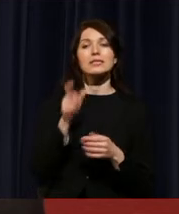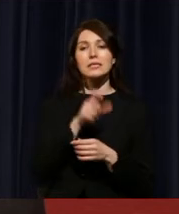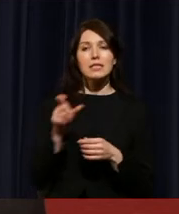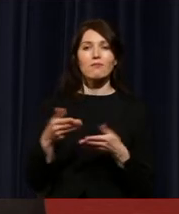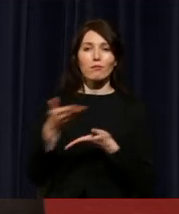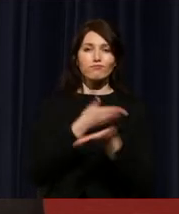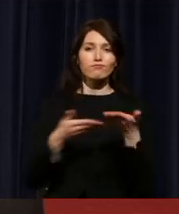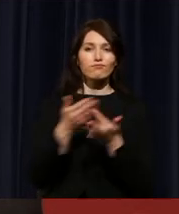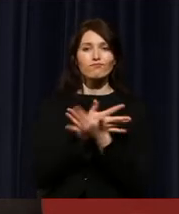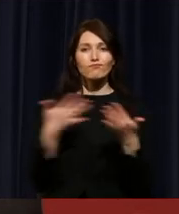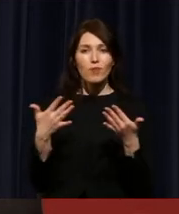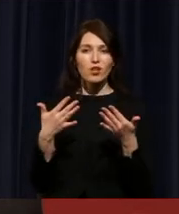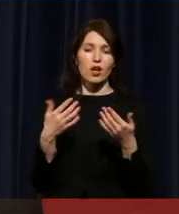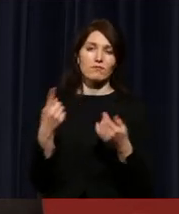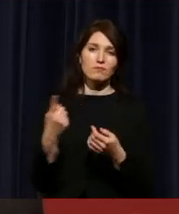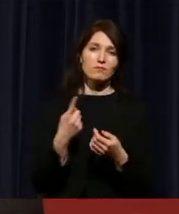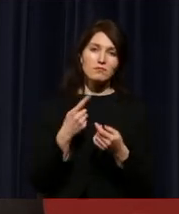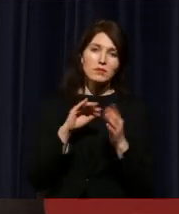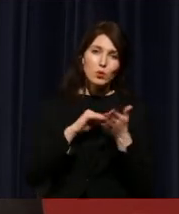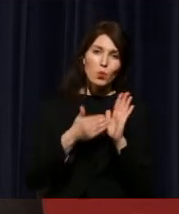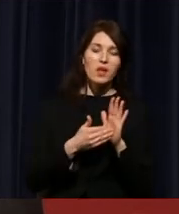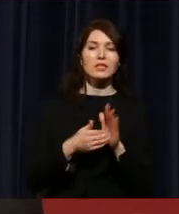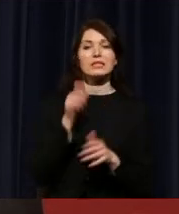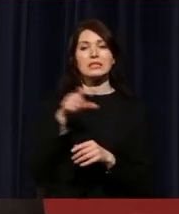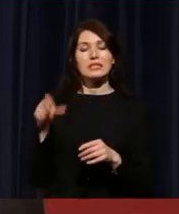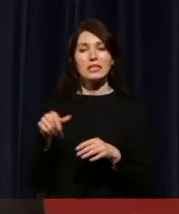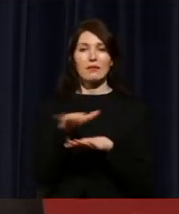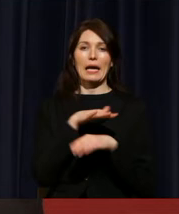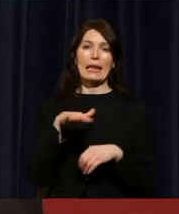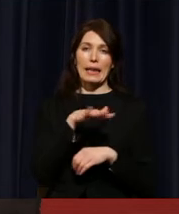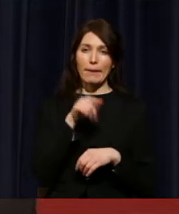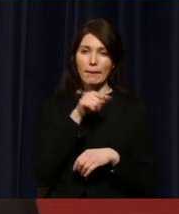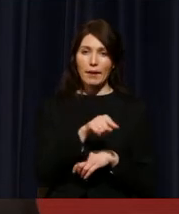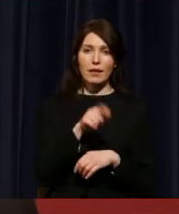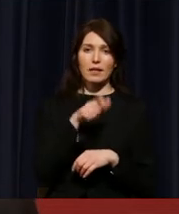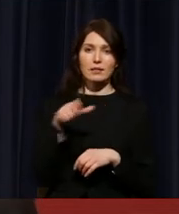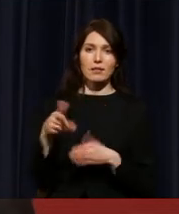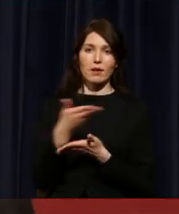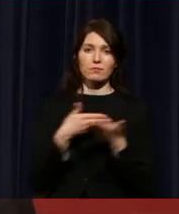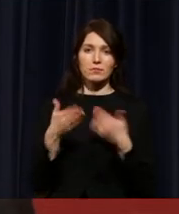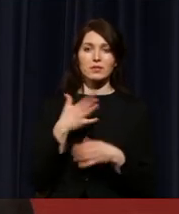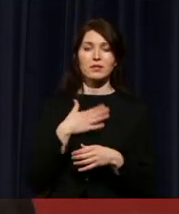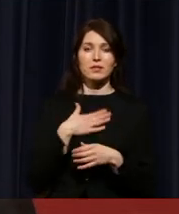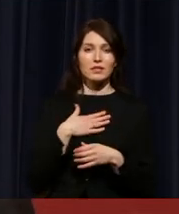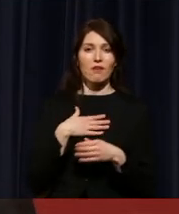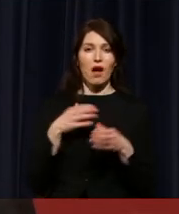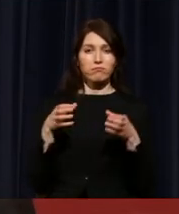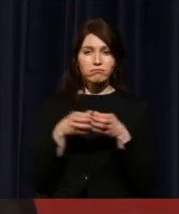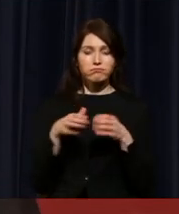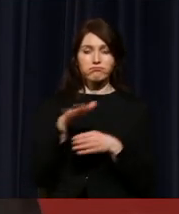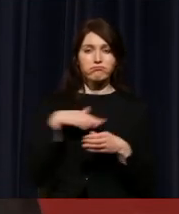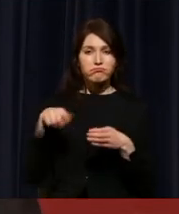mijiedarbība dažādos kontekstos. Cilvēka mijiedarbība ģimenē, cilvēka mijiedarbība savā kopienā, cilvēka mijiedarbība darba